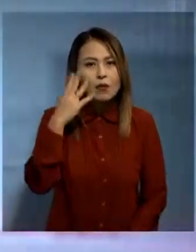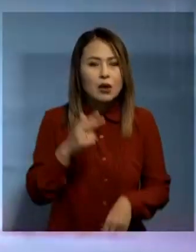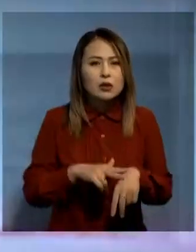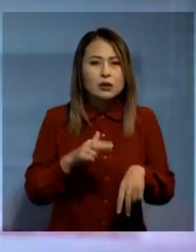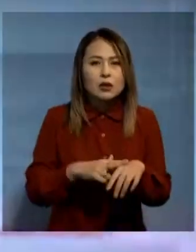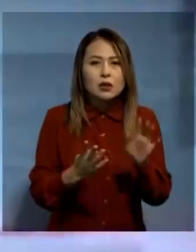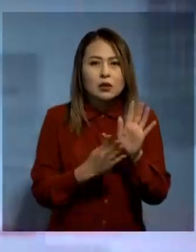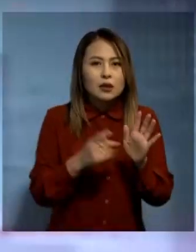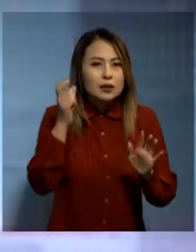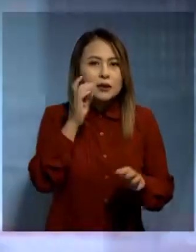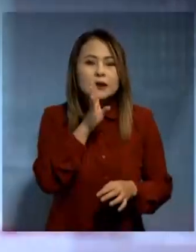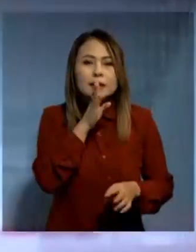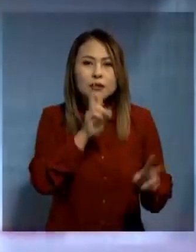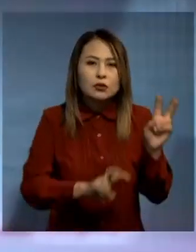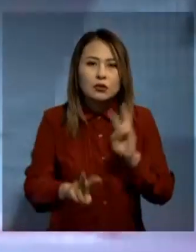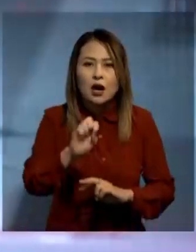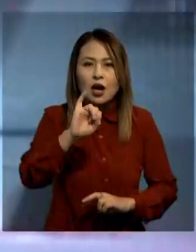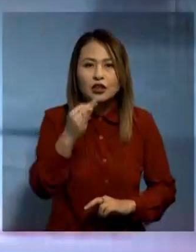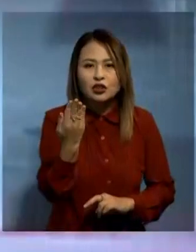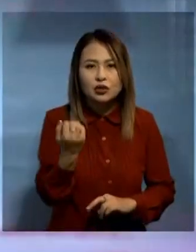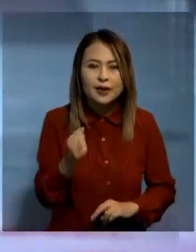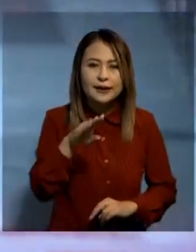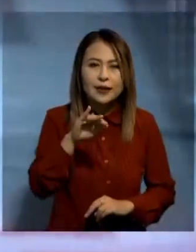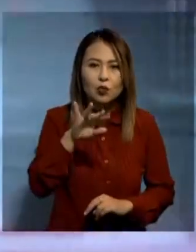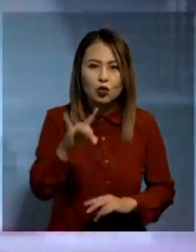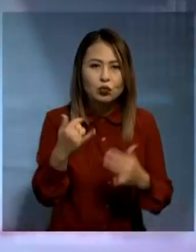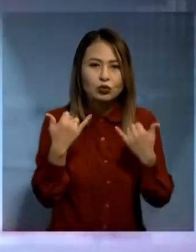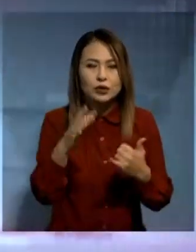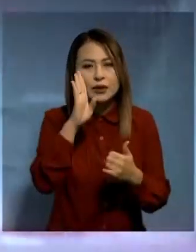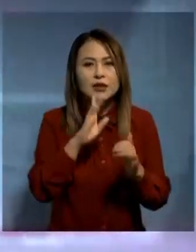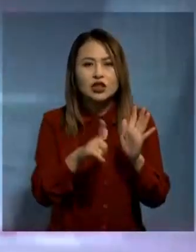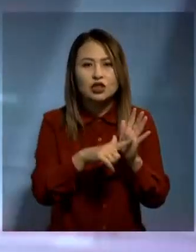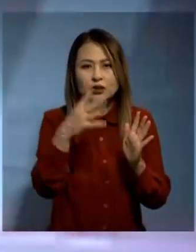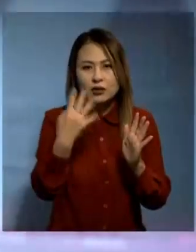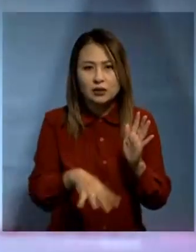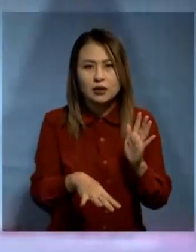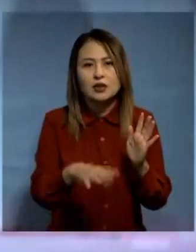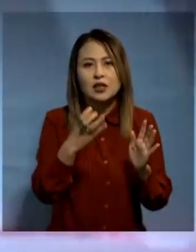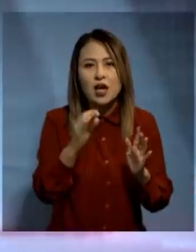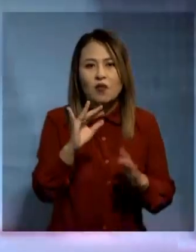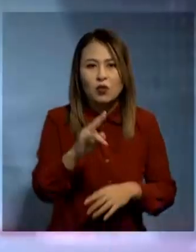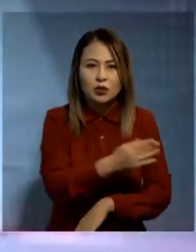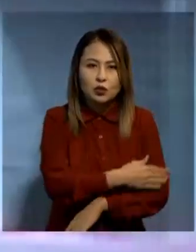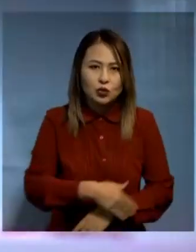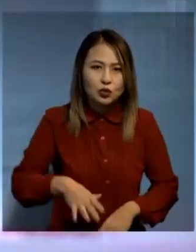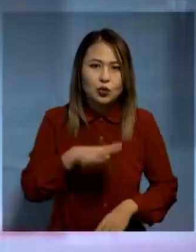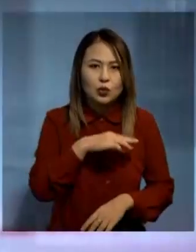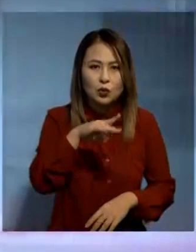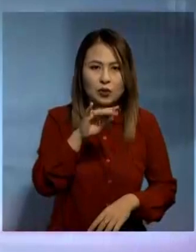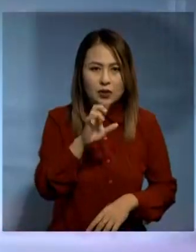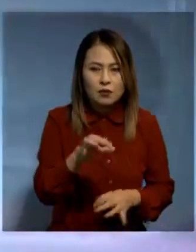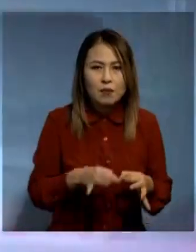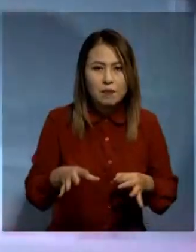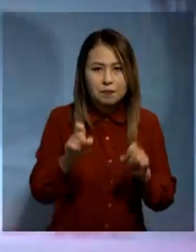Алматыда полиция 9 жастағы қызды іздестіруде. Айша Тимур бүгін таңғы сағат 7:40 Сейфуллин даңғылындағы үйінен